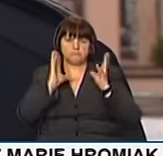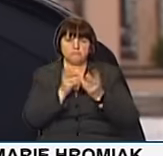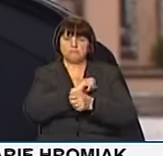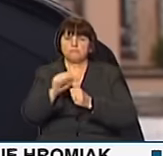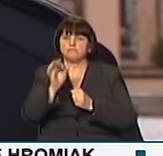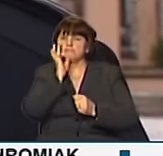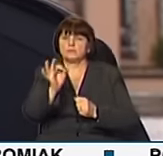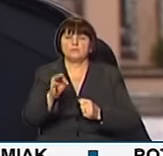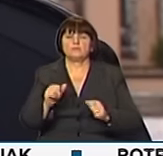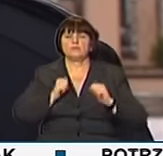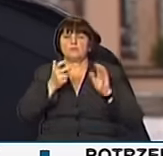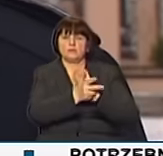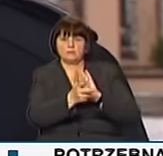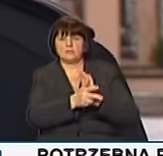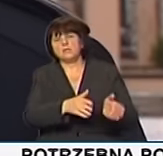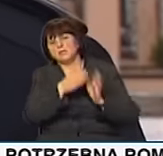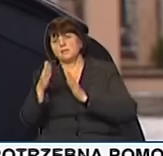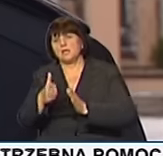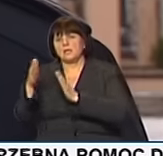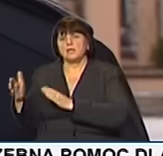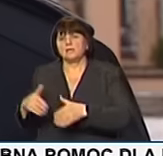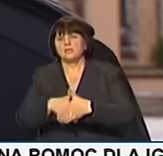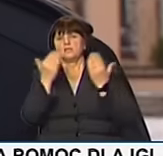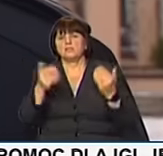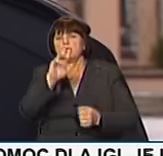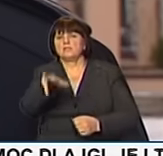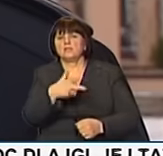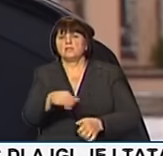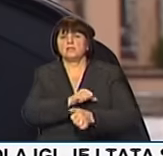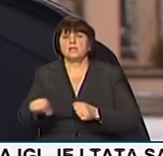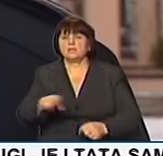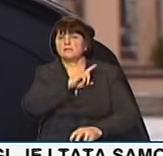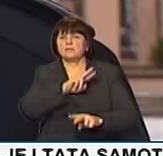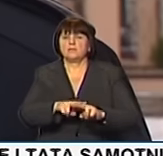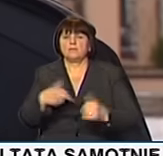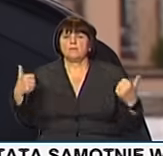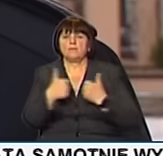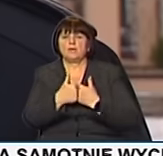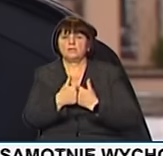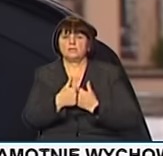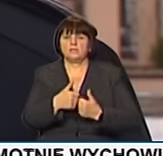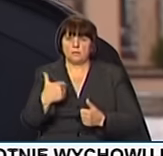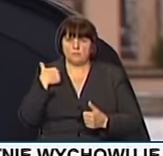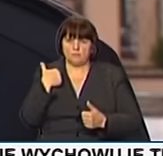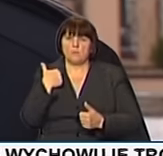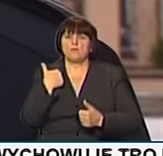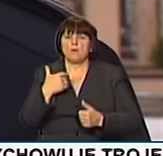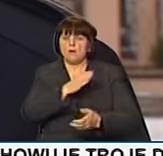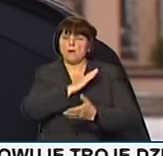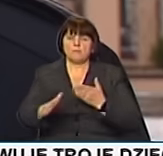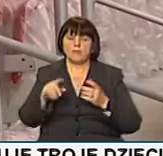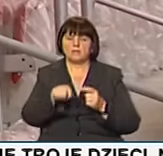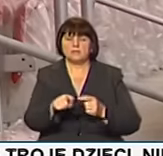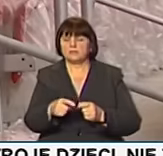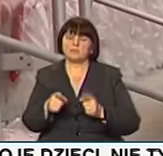aby 18 i później Każdego kolejnego dnia kiedy jest terminarz meczy odbywało się bez żadnych